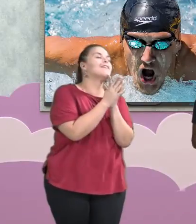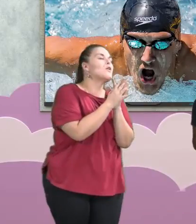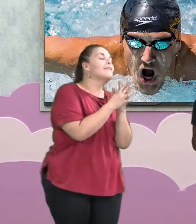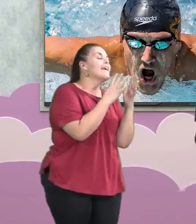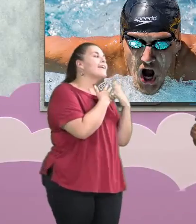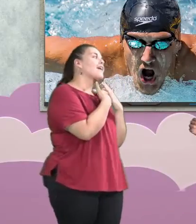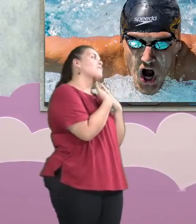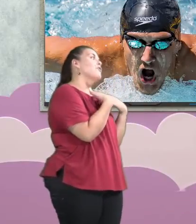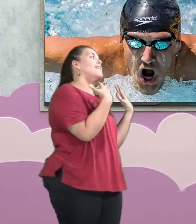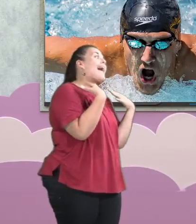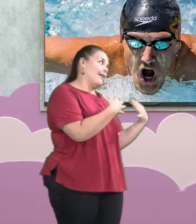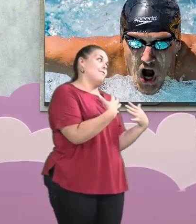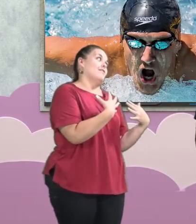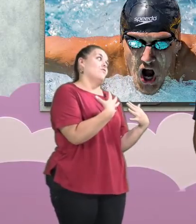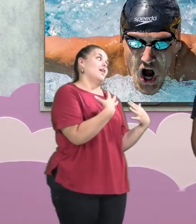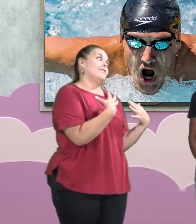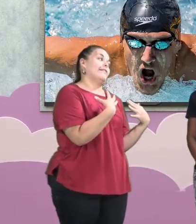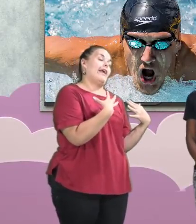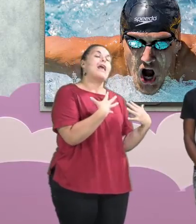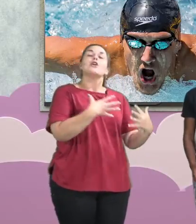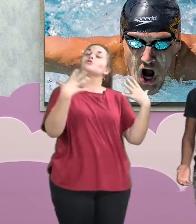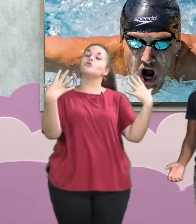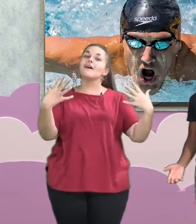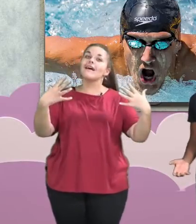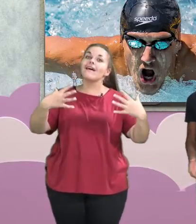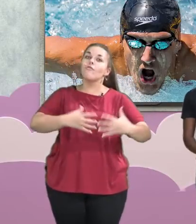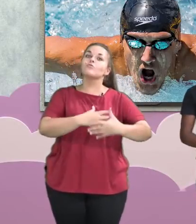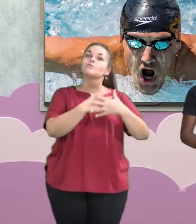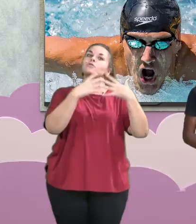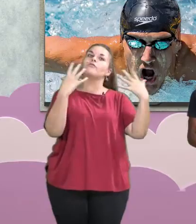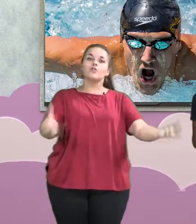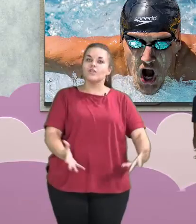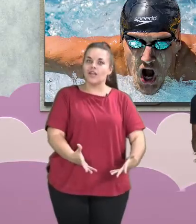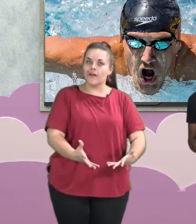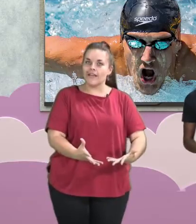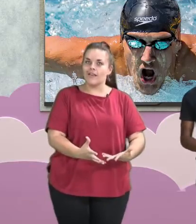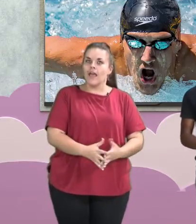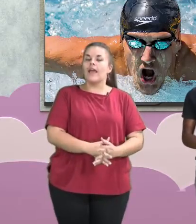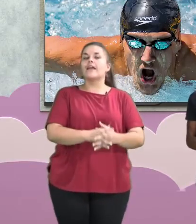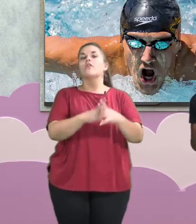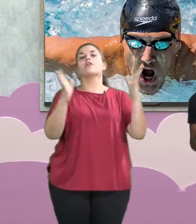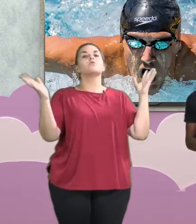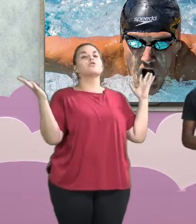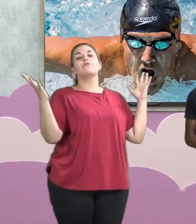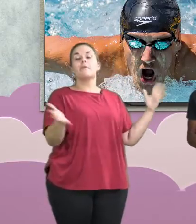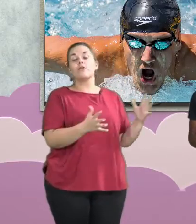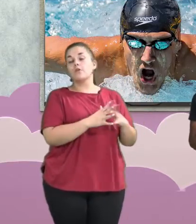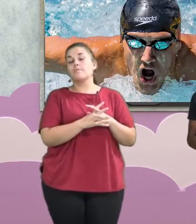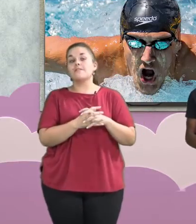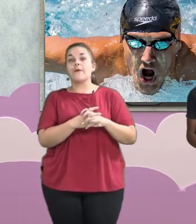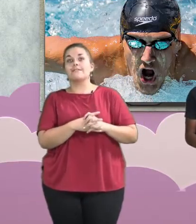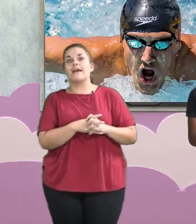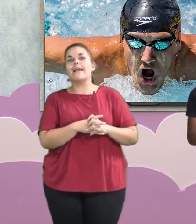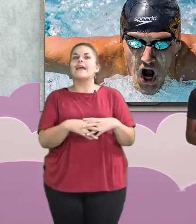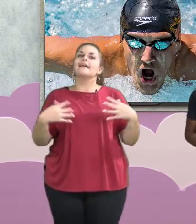En so, Derry Love maak dat ek ook nou wil yoghurt hê. So, ons moet voordat ons kan yoghurt eet en nadat ons nou soveel pret gehad het